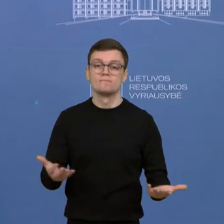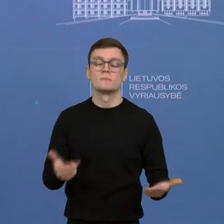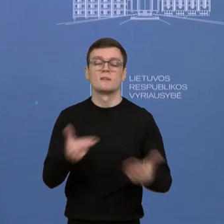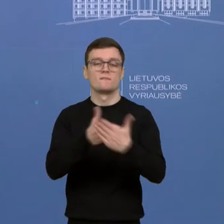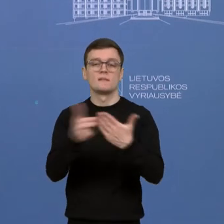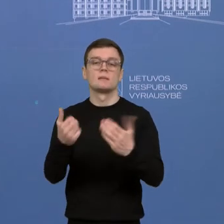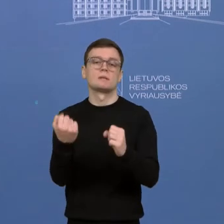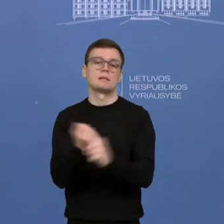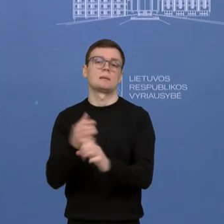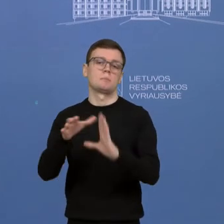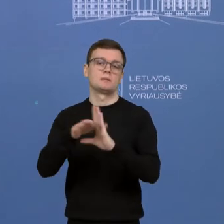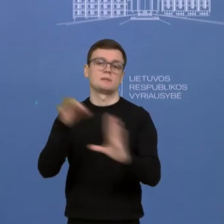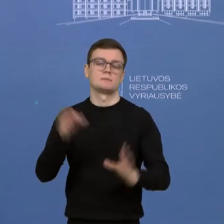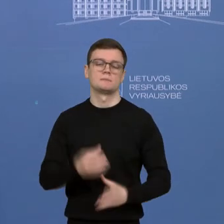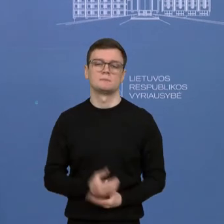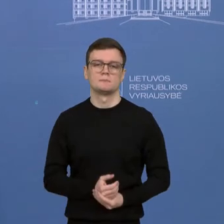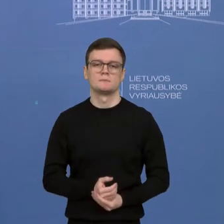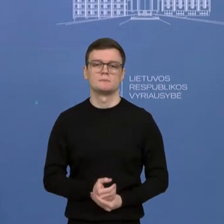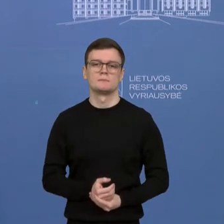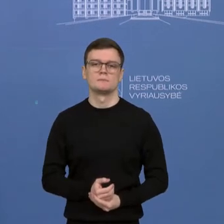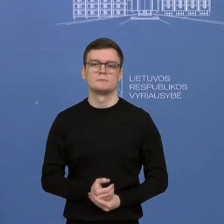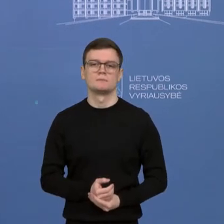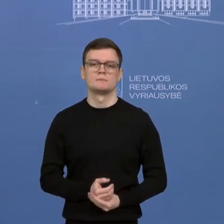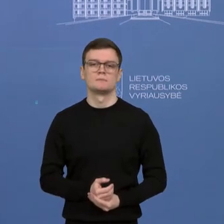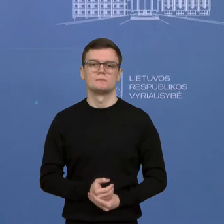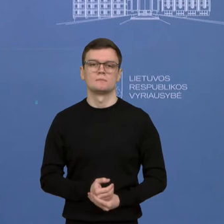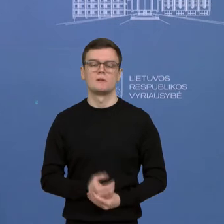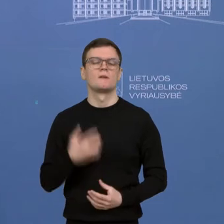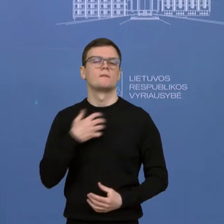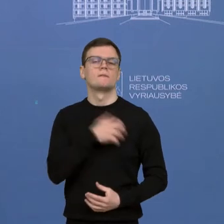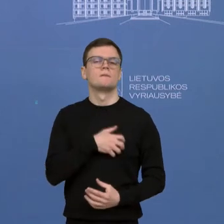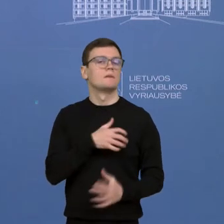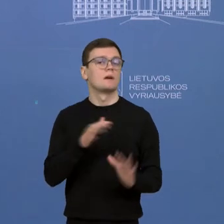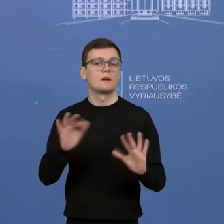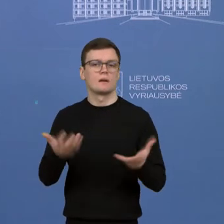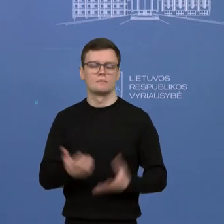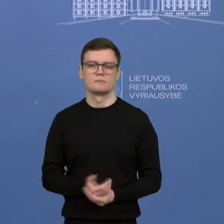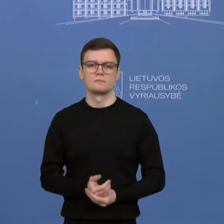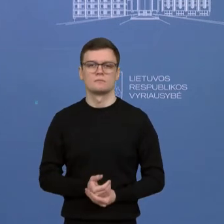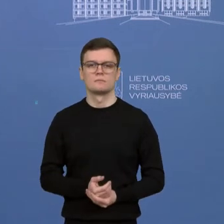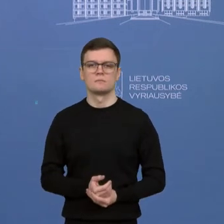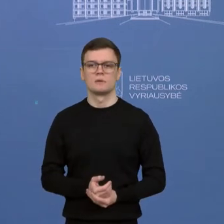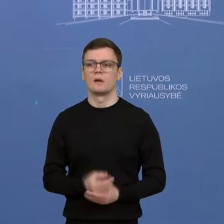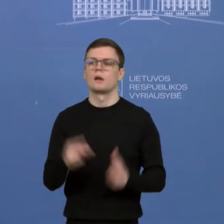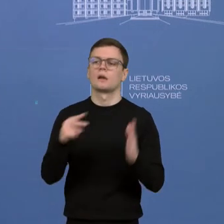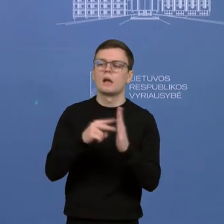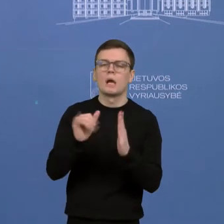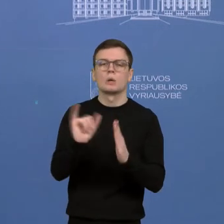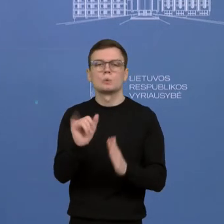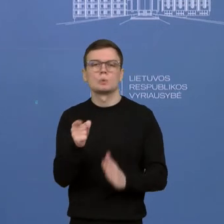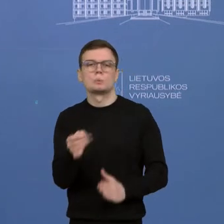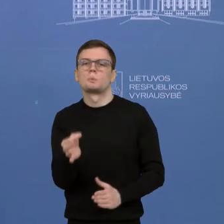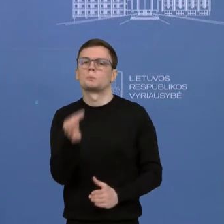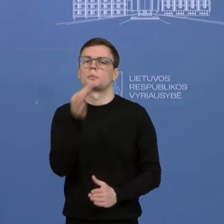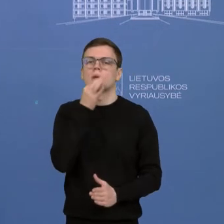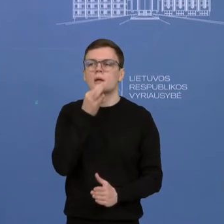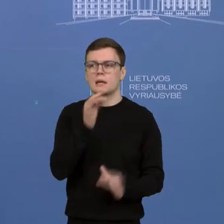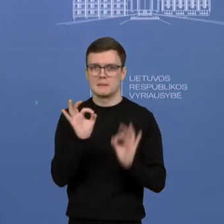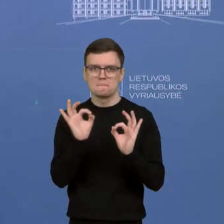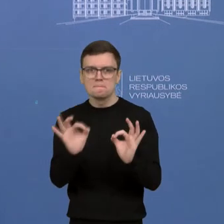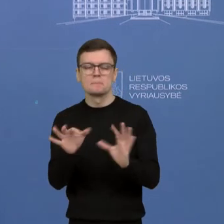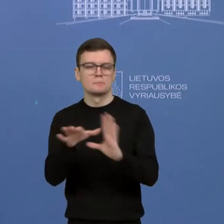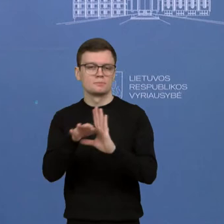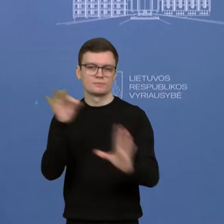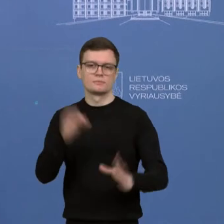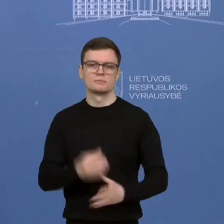reikės pasirinkti. Ir aišku, pagrindinis kriterijus tai yra patrauklumas kainų. Tai